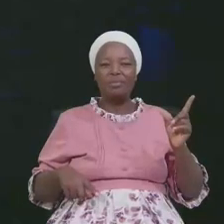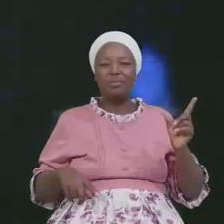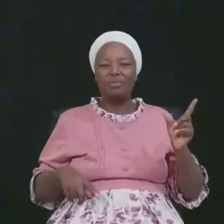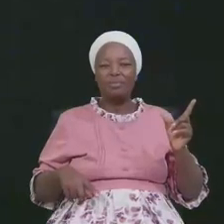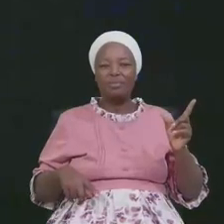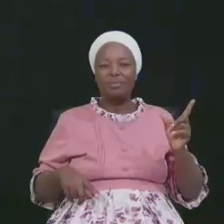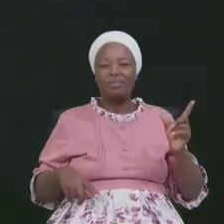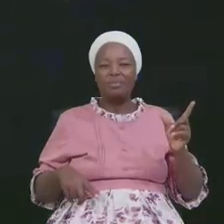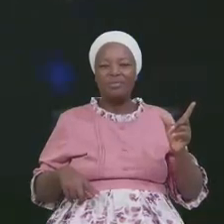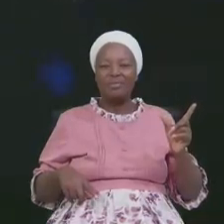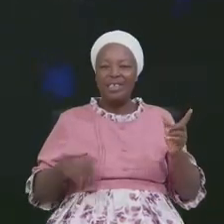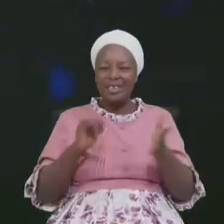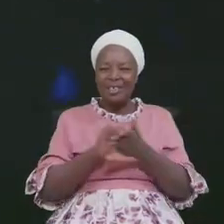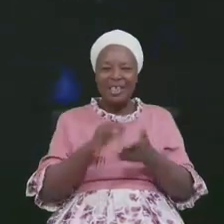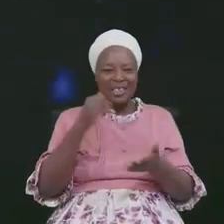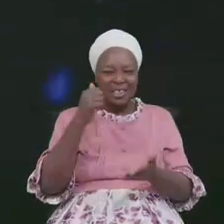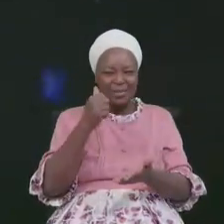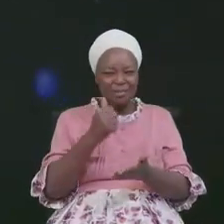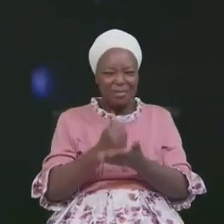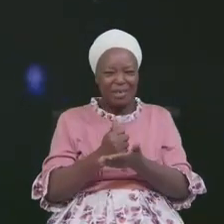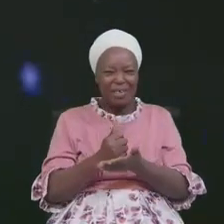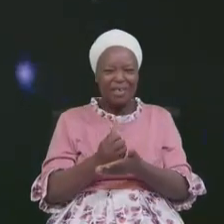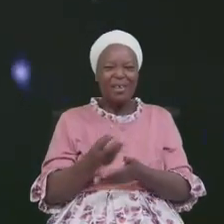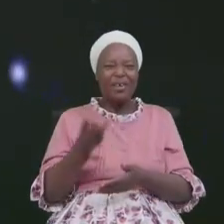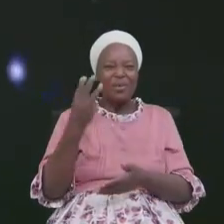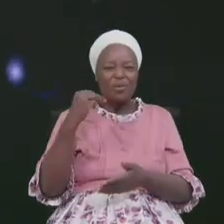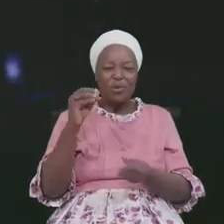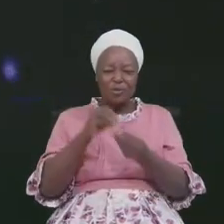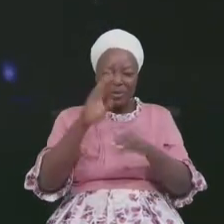Cet amen est plus grand que ce que j'ai entendu avant.